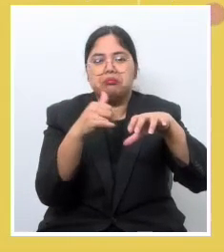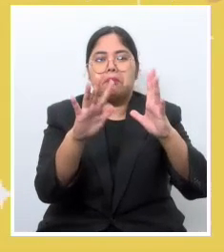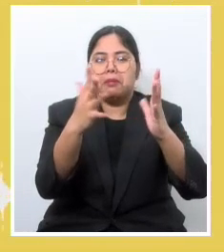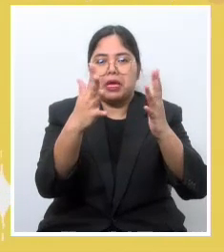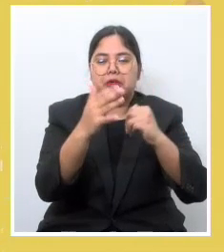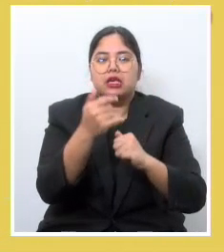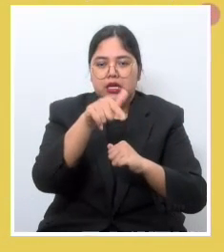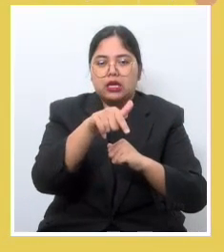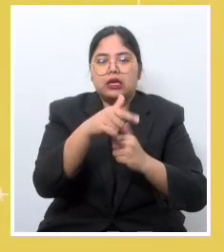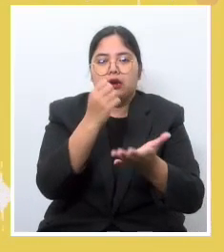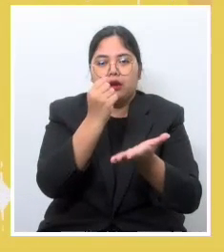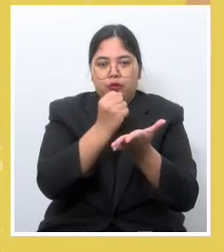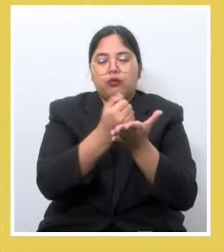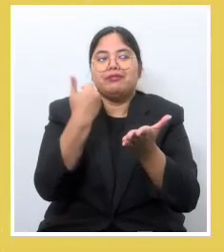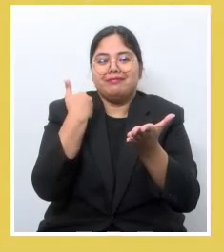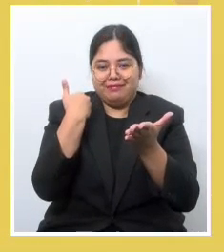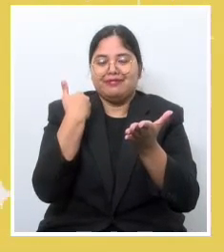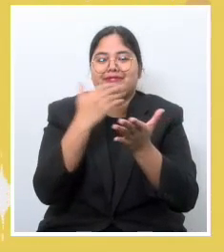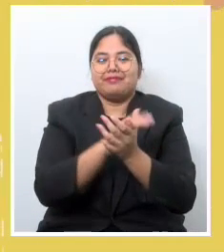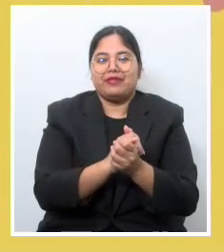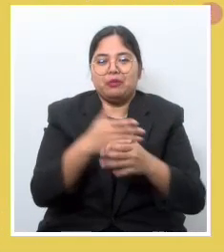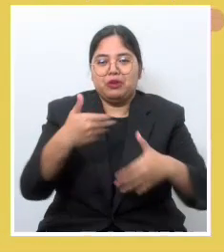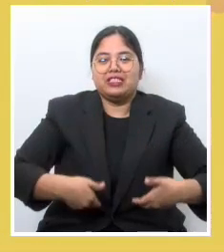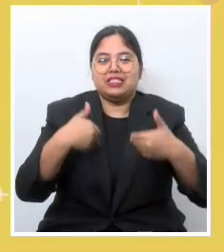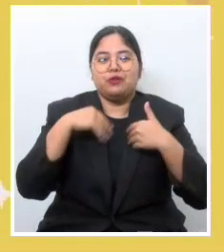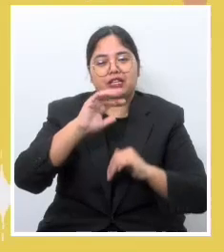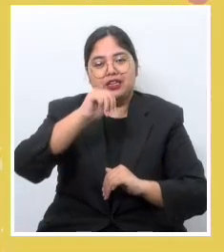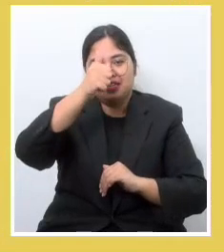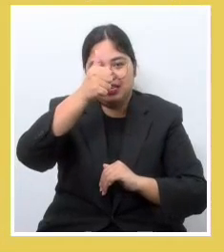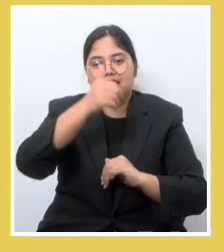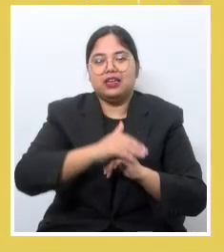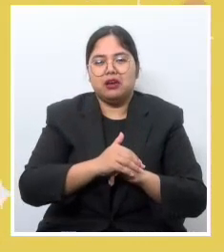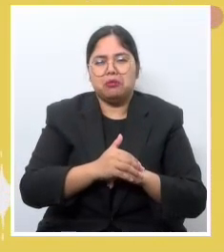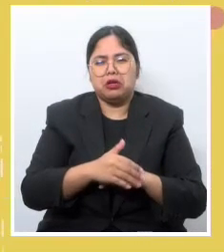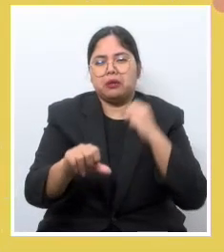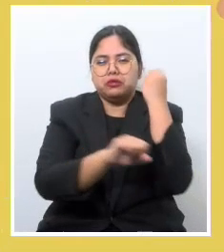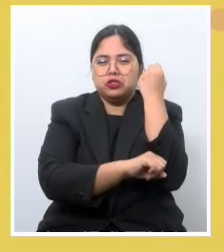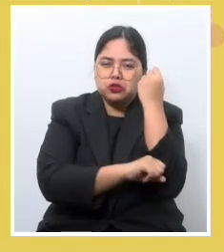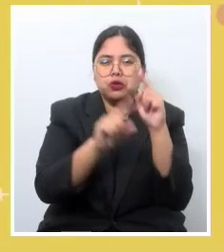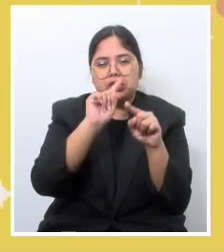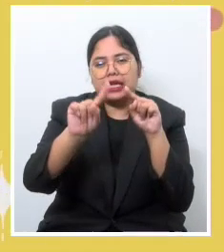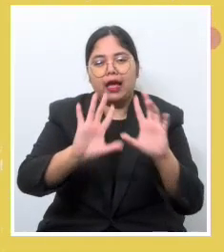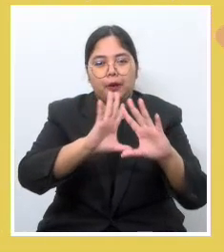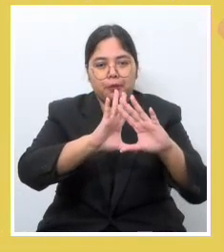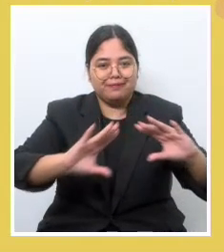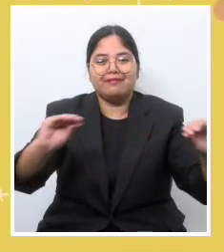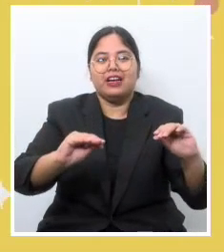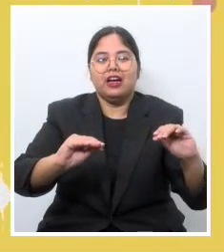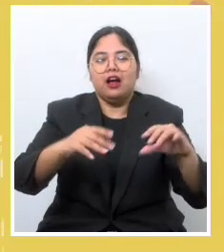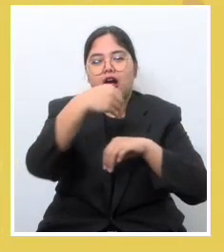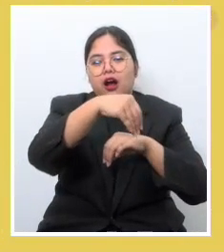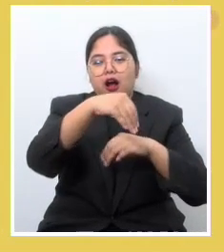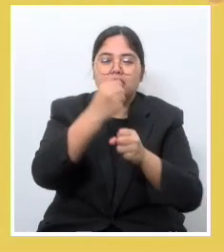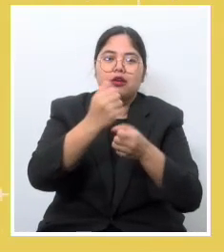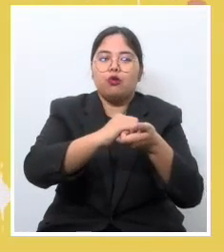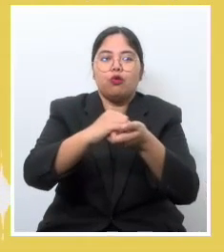การศึกษาเพื่อให้มีคุณภาพชีวิตที่ดีขึ้นและหลุดพ้นจากวงจรความยากจนเพื่อระดมความร่วมมือจากทุกภาคส่วนในการร่วม